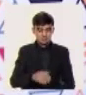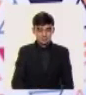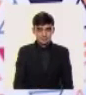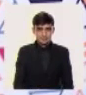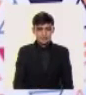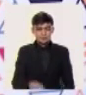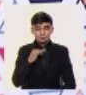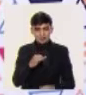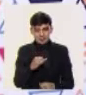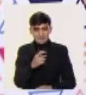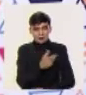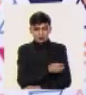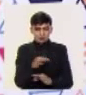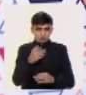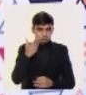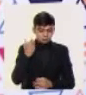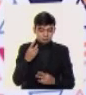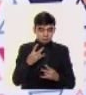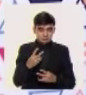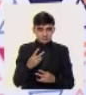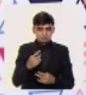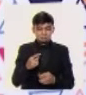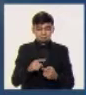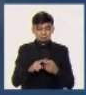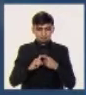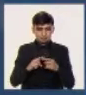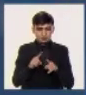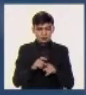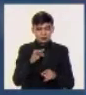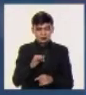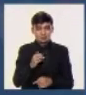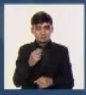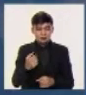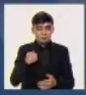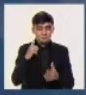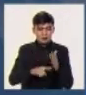Ну что ж, главное, чтобы вакцина пошла на пользу. Наталья. Да, Оскар,